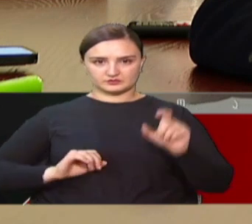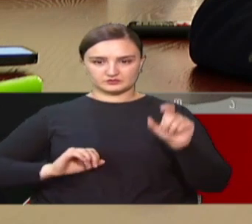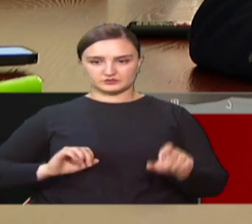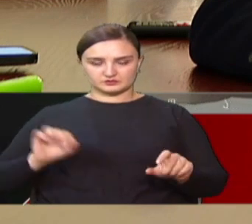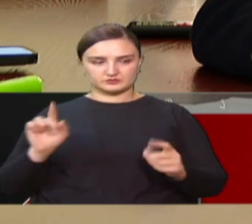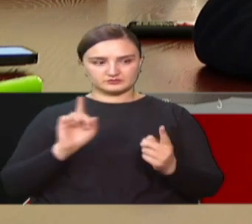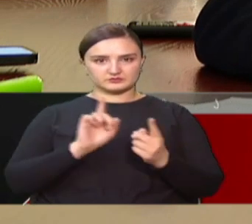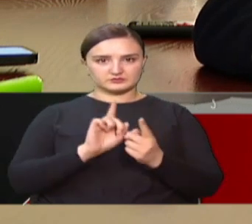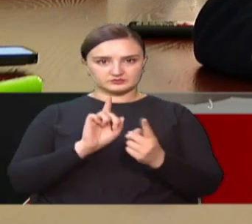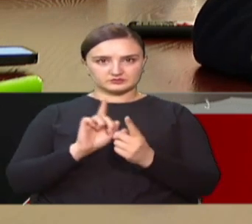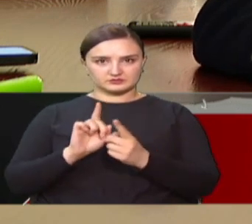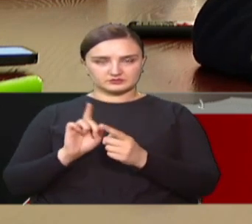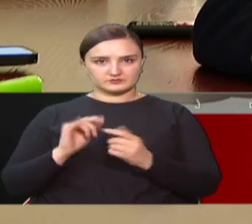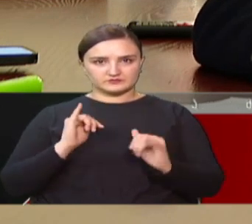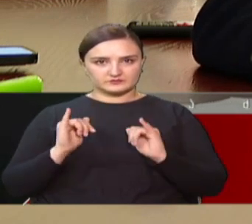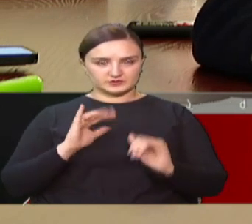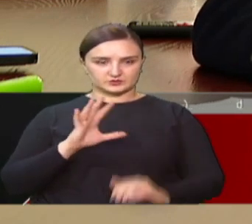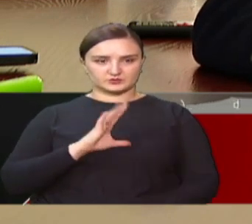სხვა ემისრებს,